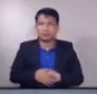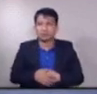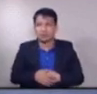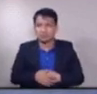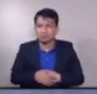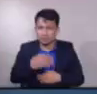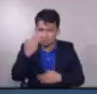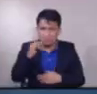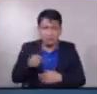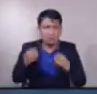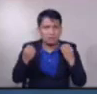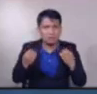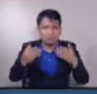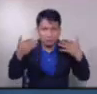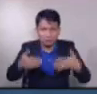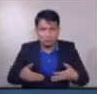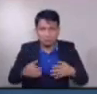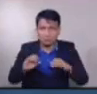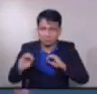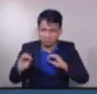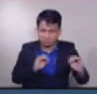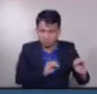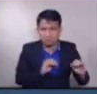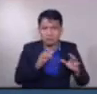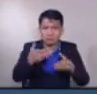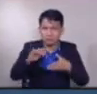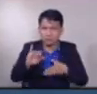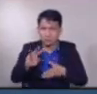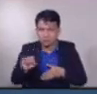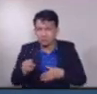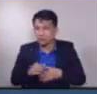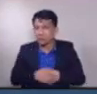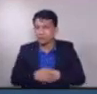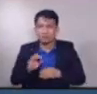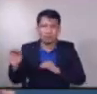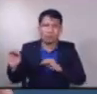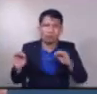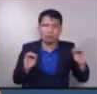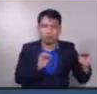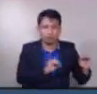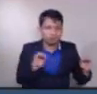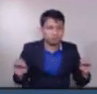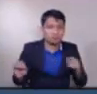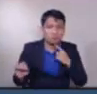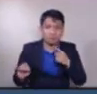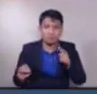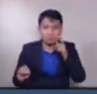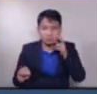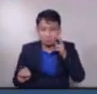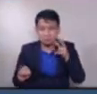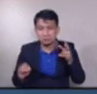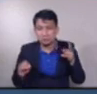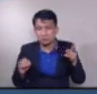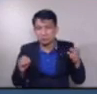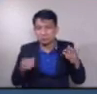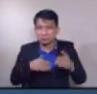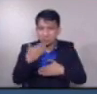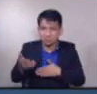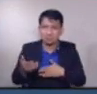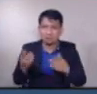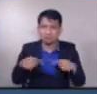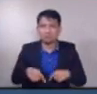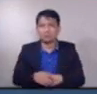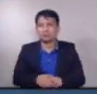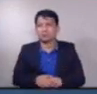Kasi ang dami na magkakasharia na, may civil courts, tapos may kanya-kanya pang mga, baka ganun ang